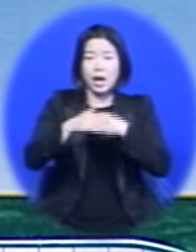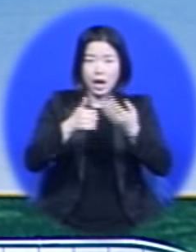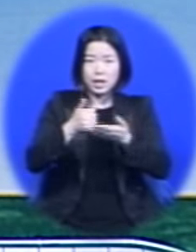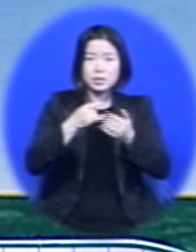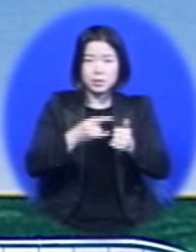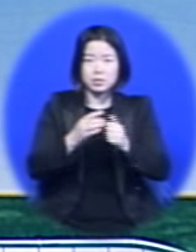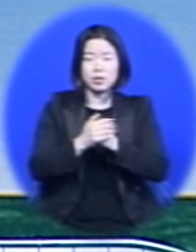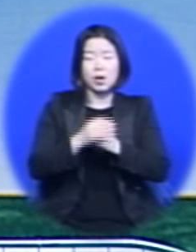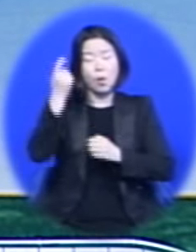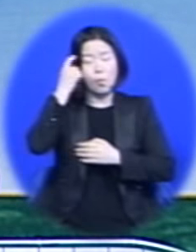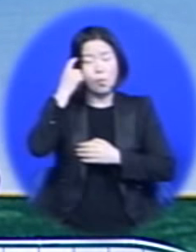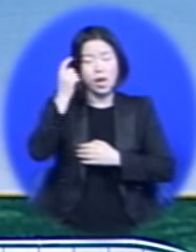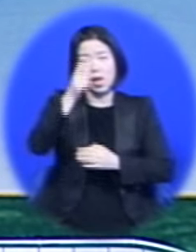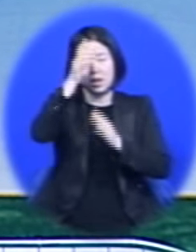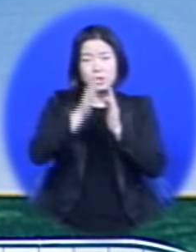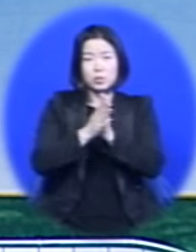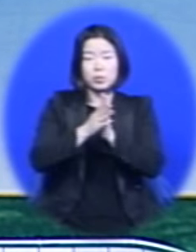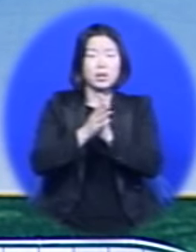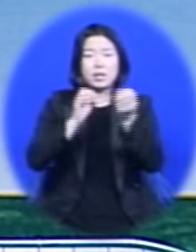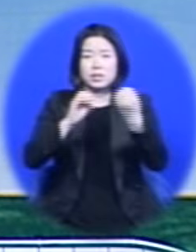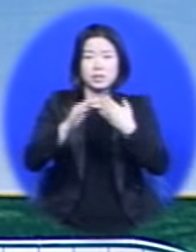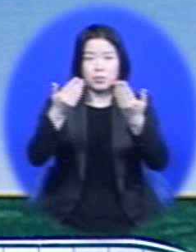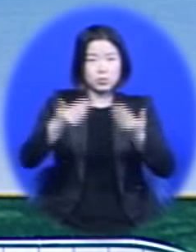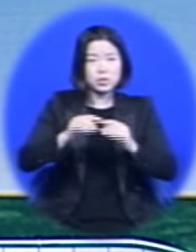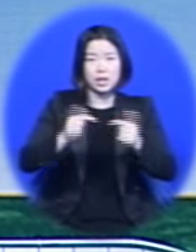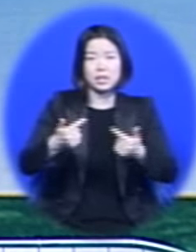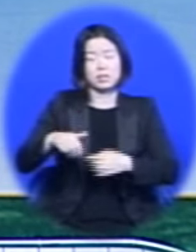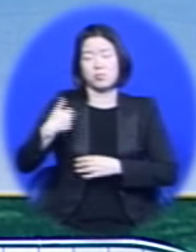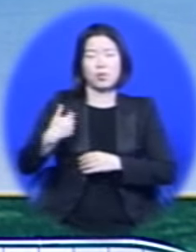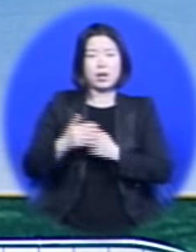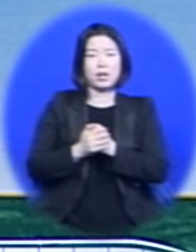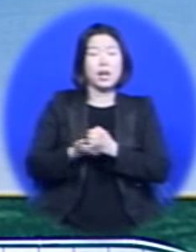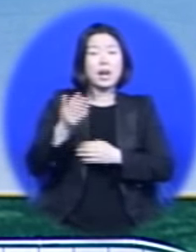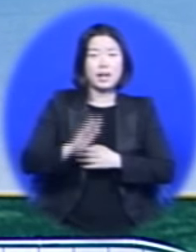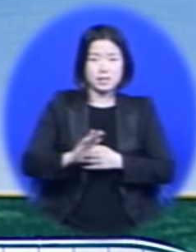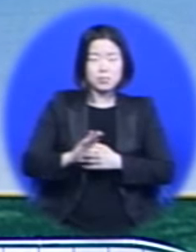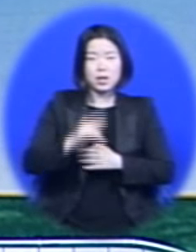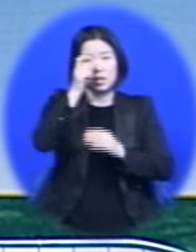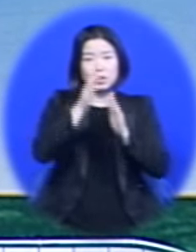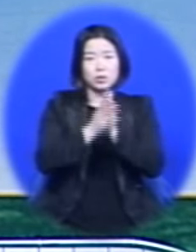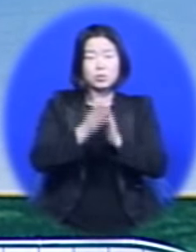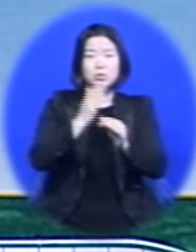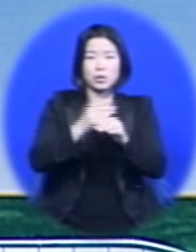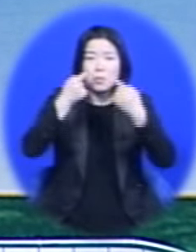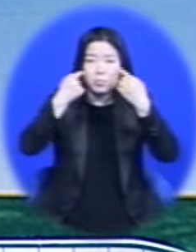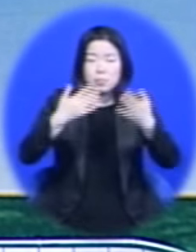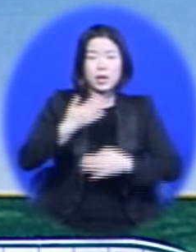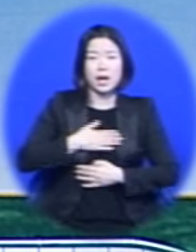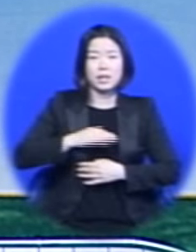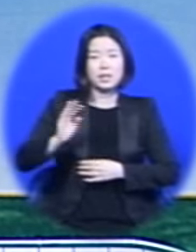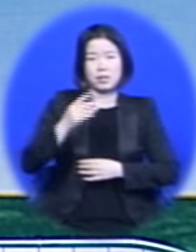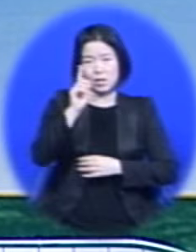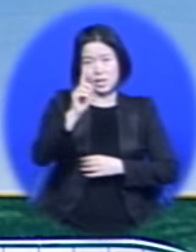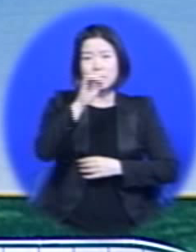하나님께서 왜 기도에 응답하지 않으셨는지도 난 모르겠습니다. 그런데 기도하다가 한 가지 분명하게 알게 된 것 하나가